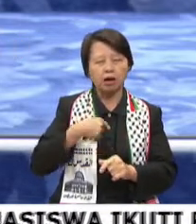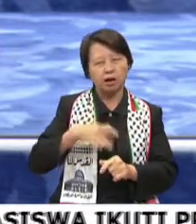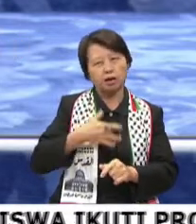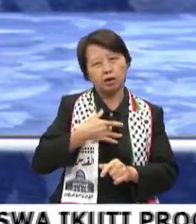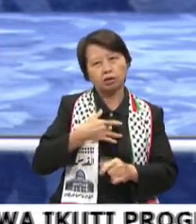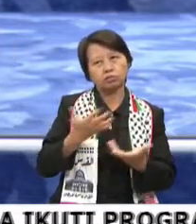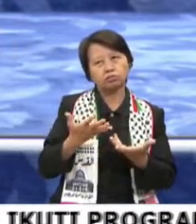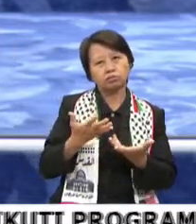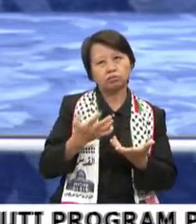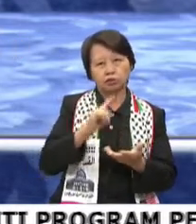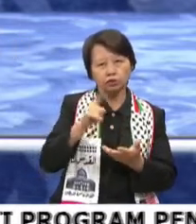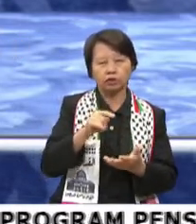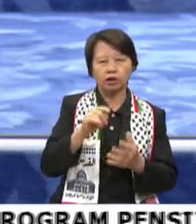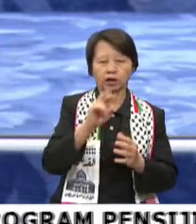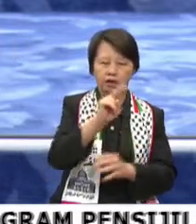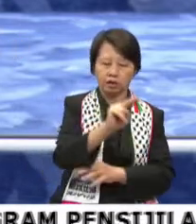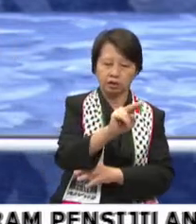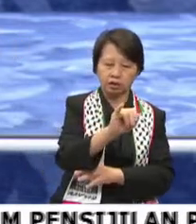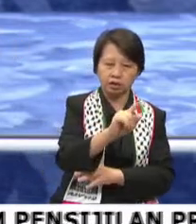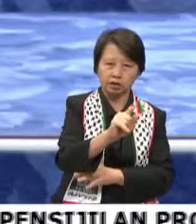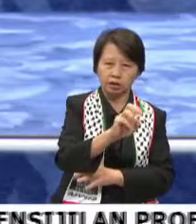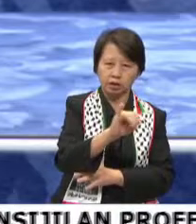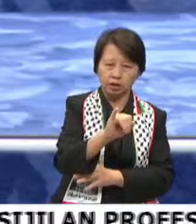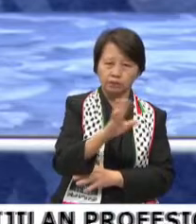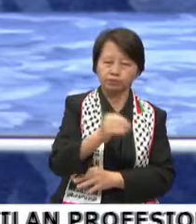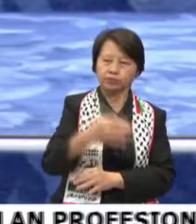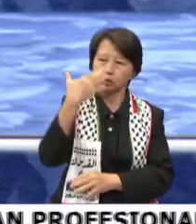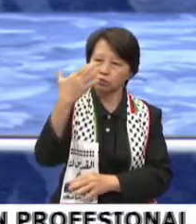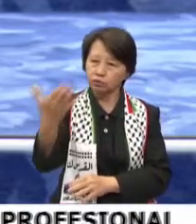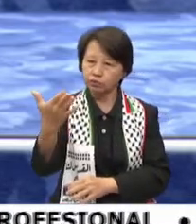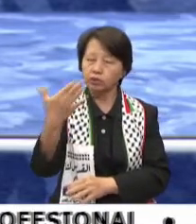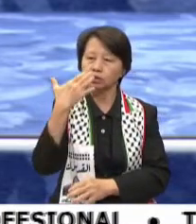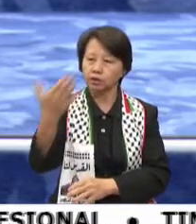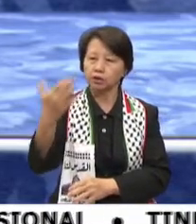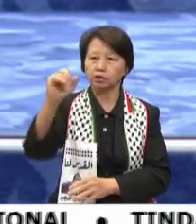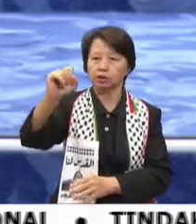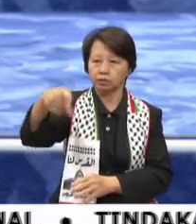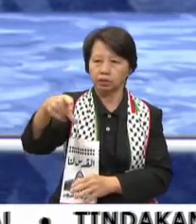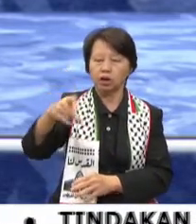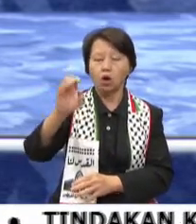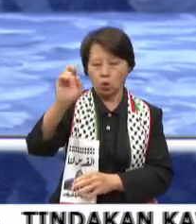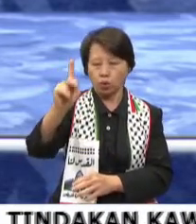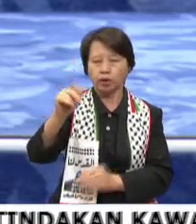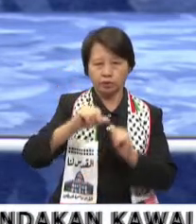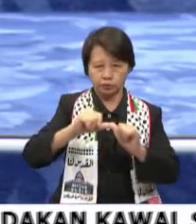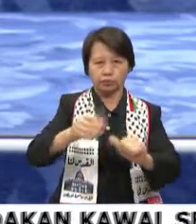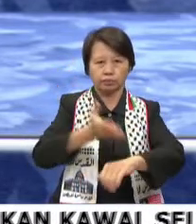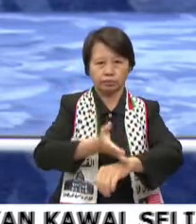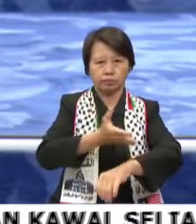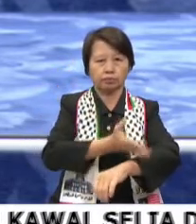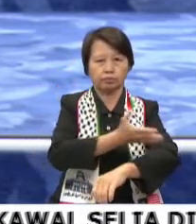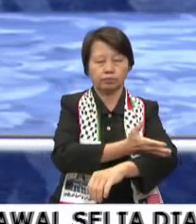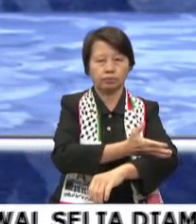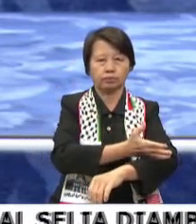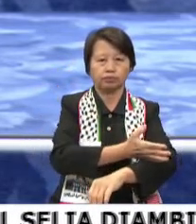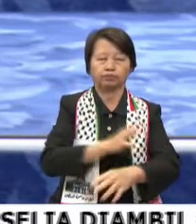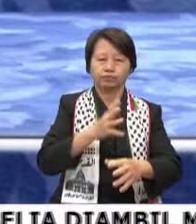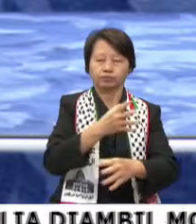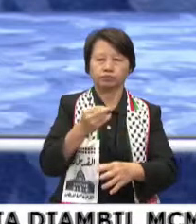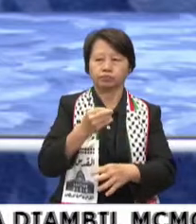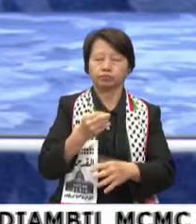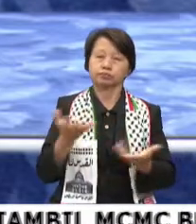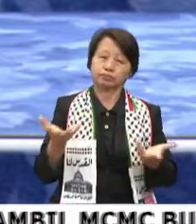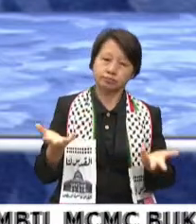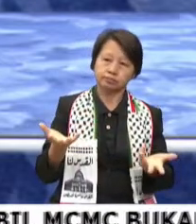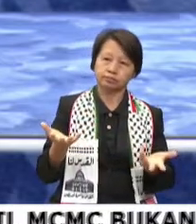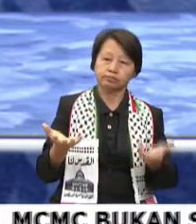masih soal nilai dan saya ucap terima kasihngai petani kita akan terus tingkatkan jadi dan dan